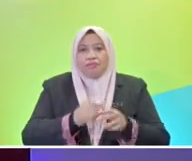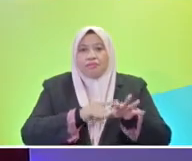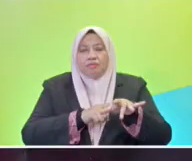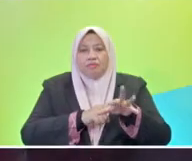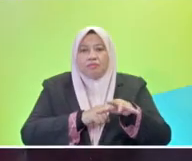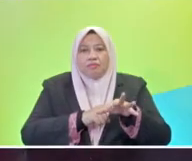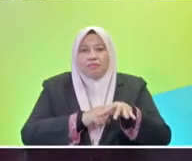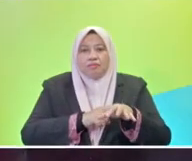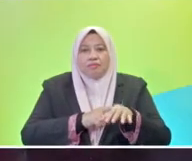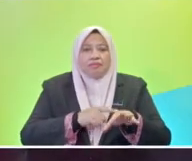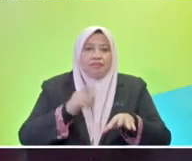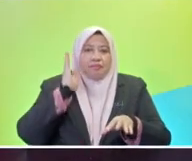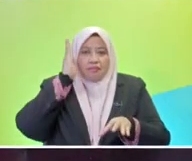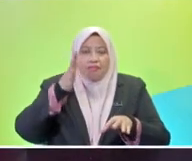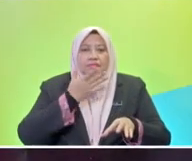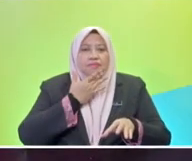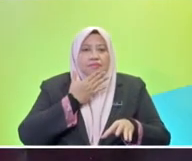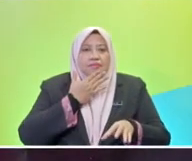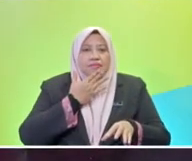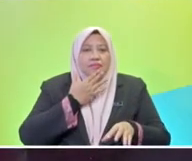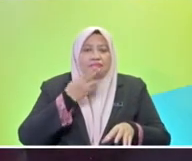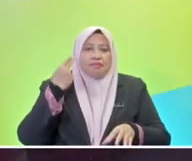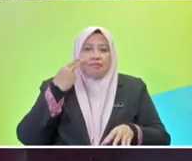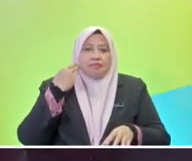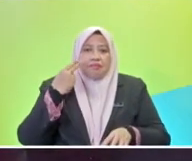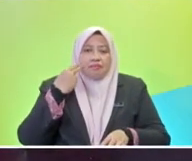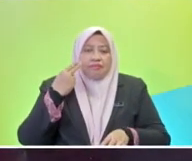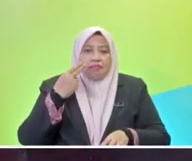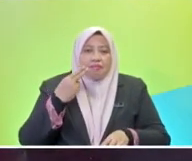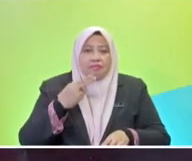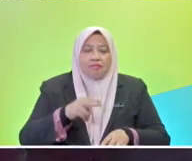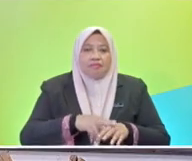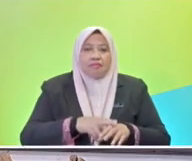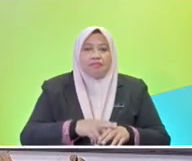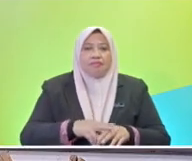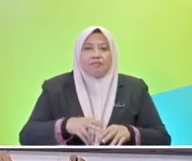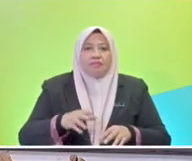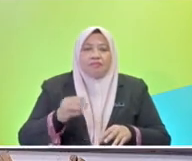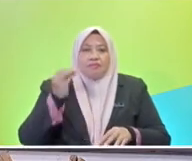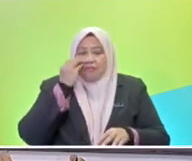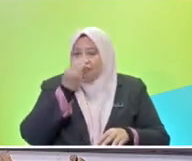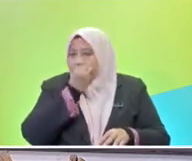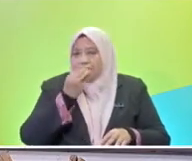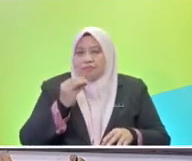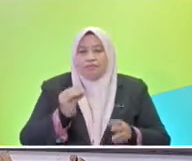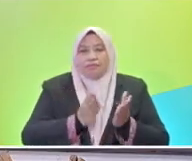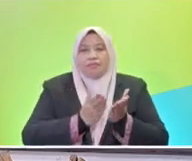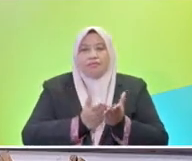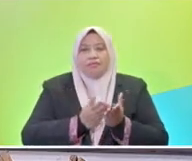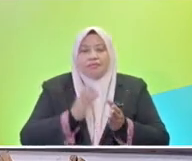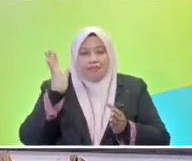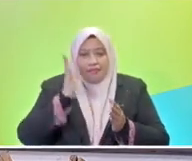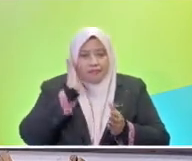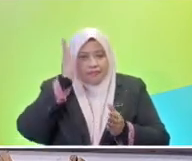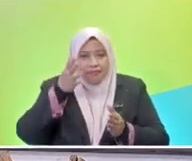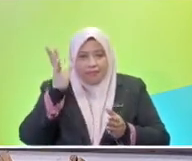Dia akan orang kata mekar dengan cantik. Daun dia pun cantik. Bunga pun kalau dia ada bunga dia pun akan keluar dengan cantik. Kalau